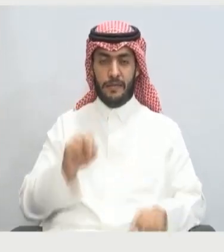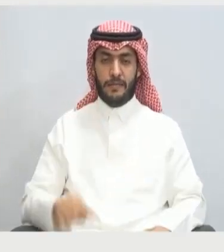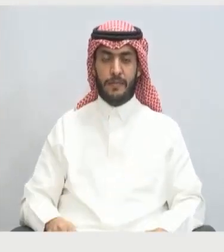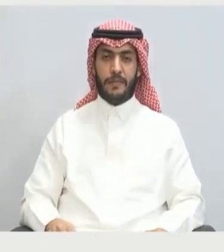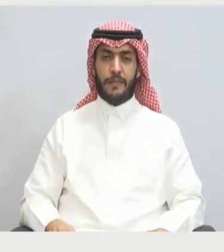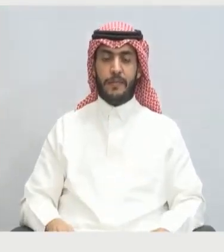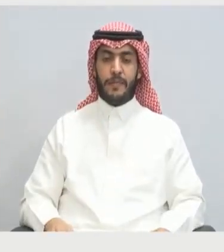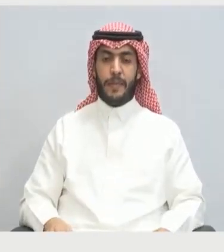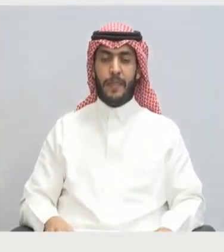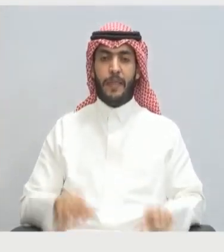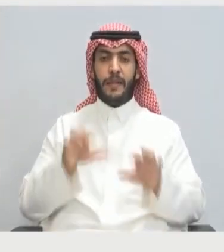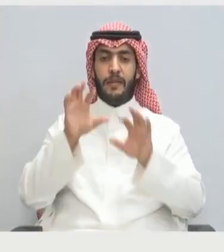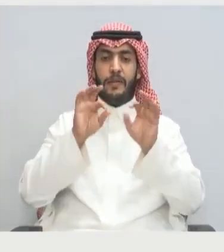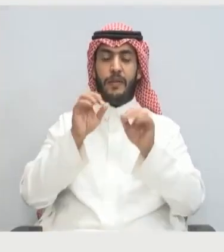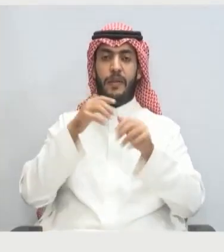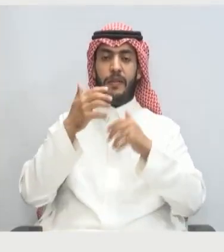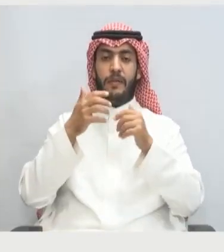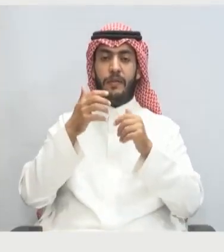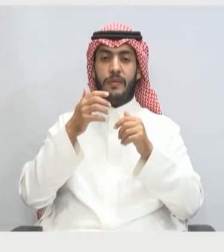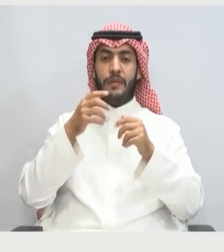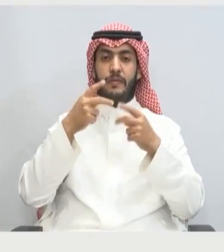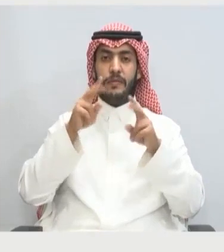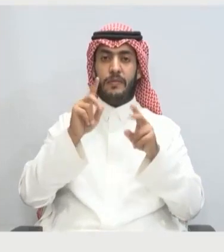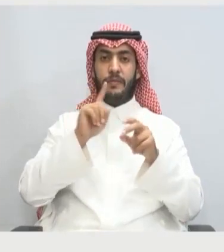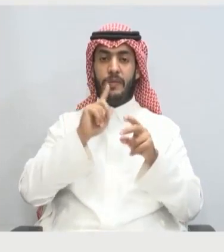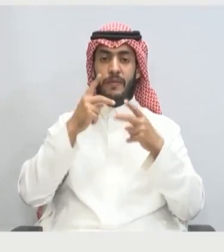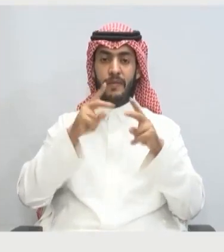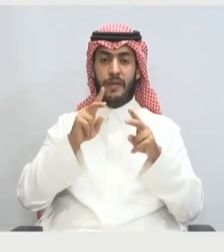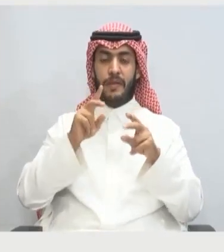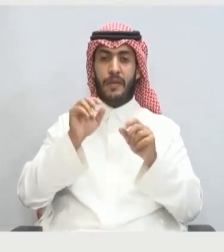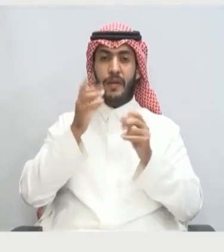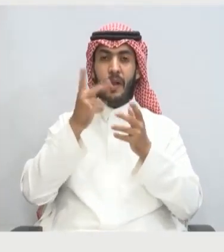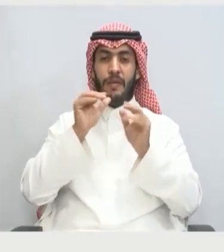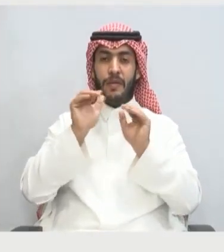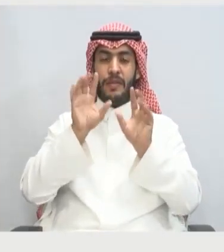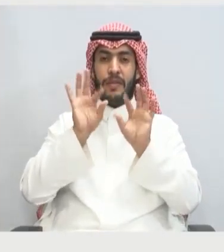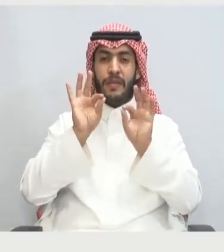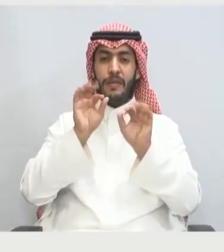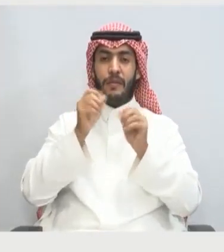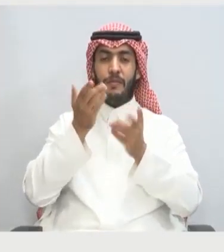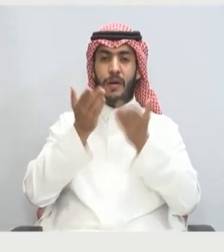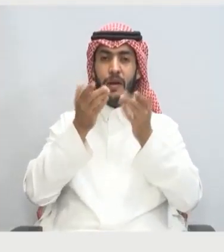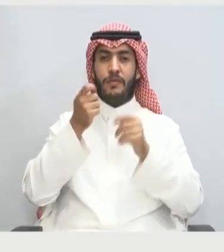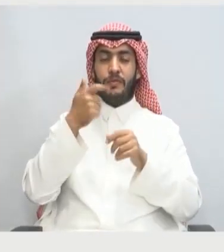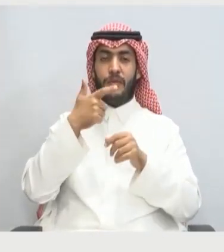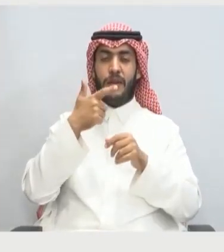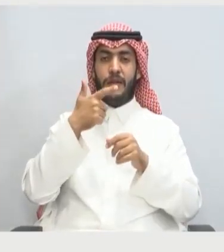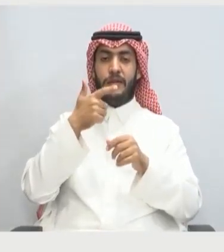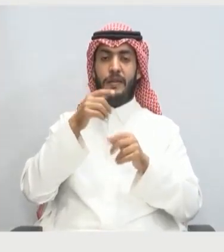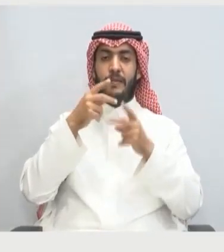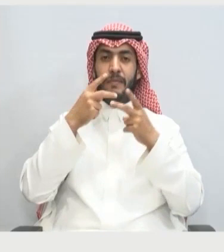ان تحديد رتبه التفاعل بسم الله نبدا تحدد رتبه التفاعل من خلال مقارنه السرعات